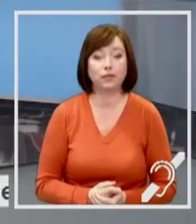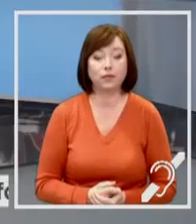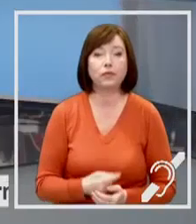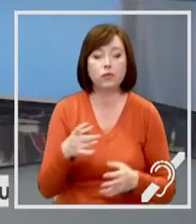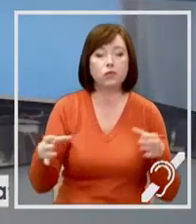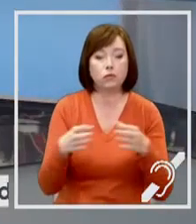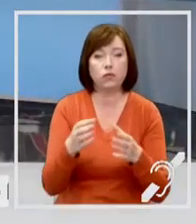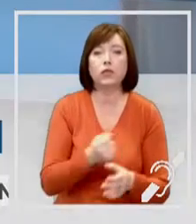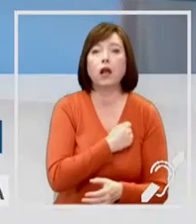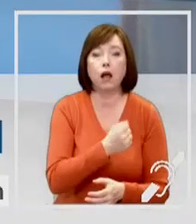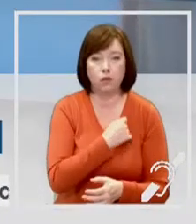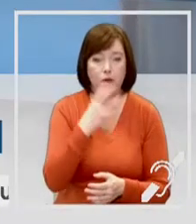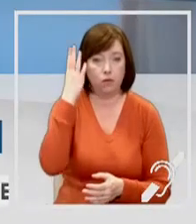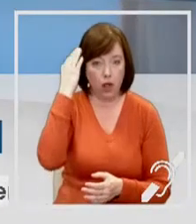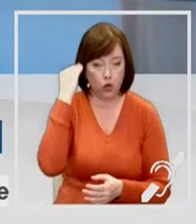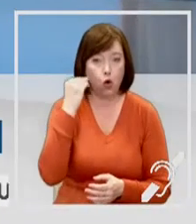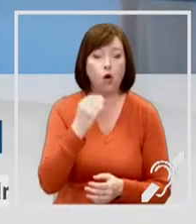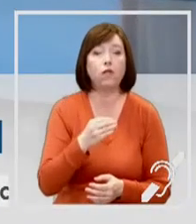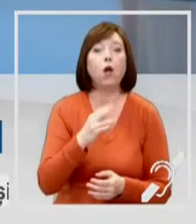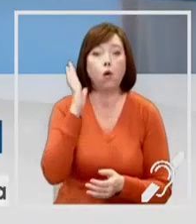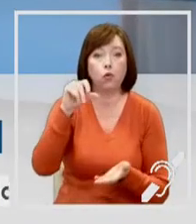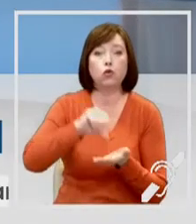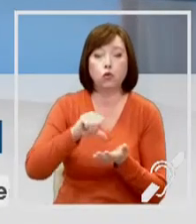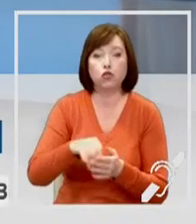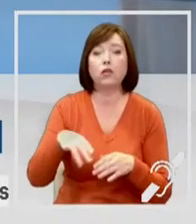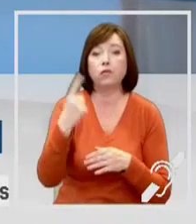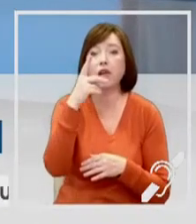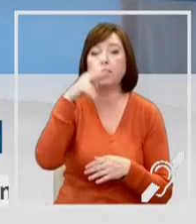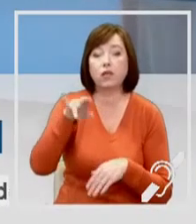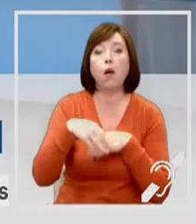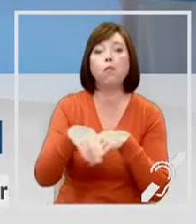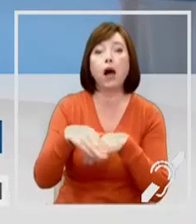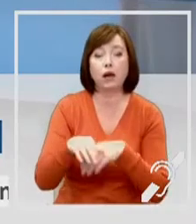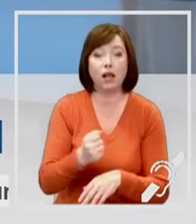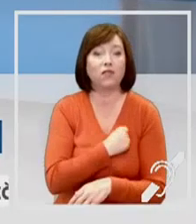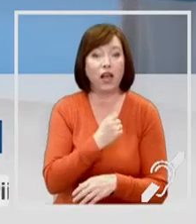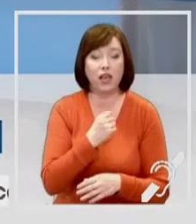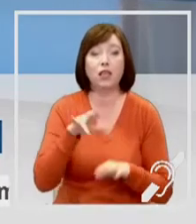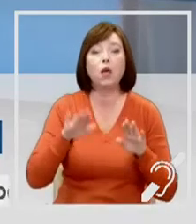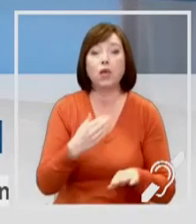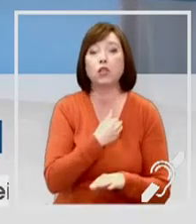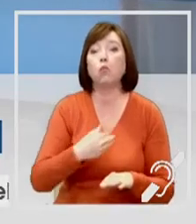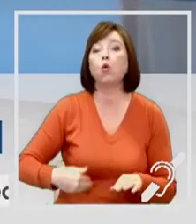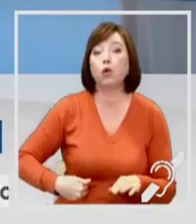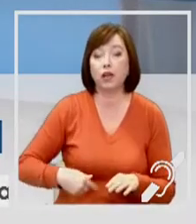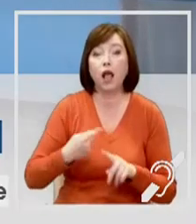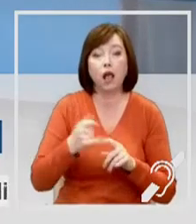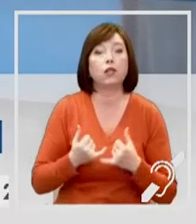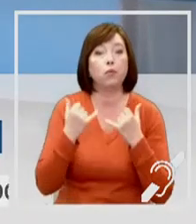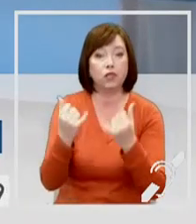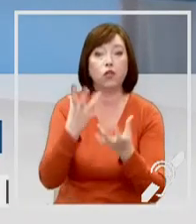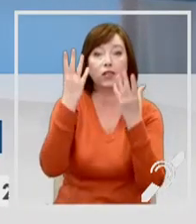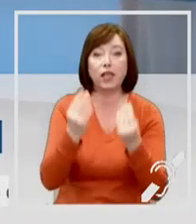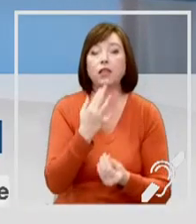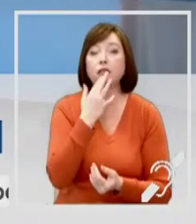un detașament al armatei Naționale a republicii Moldova va lua parte în 1 Decembrie La parada militară de la București prilejuită de ziua